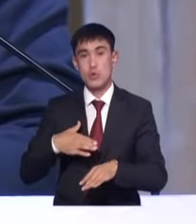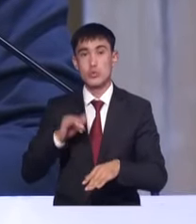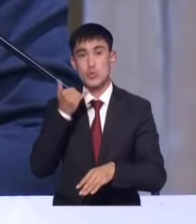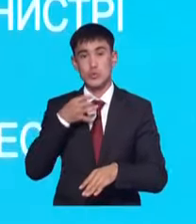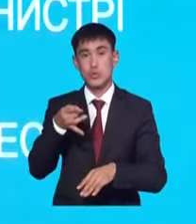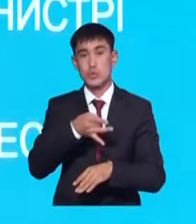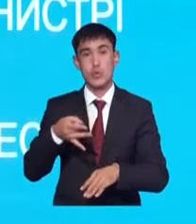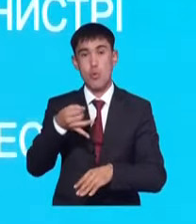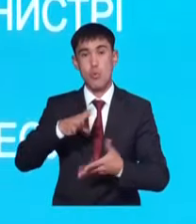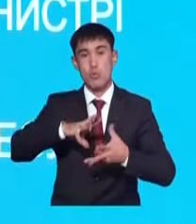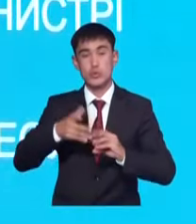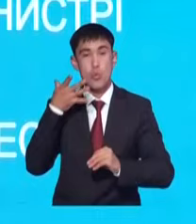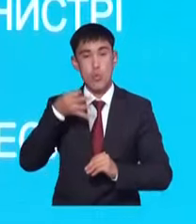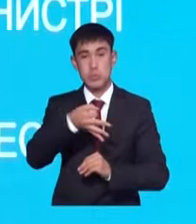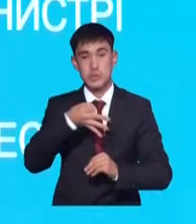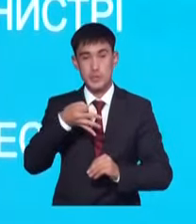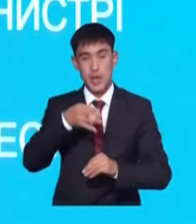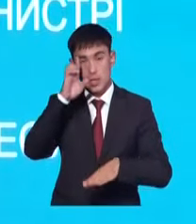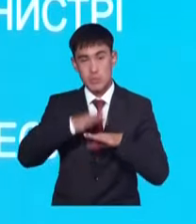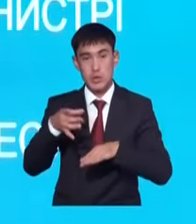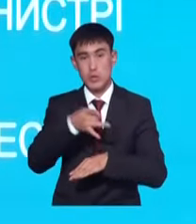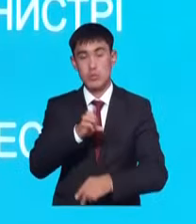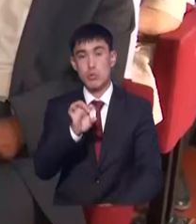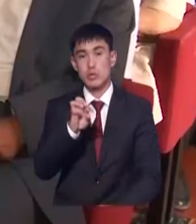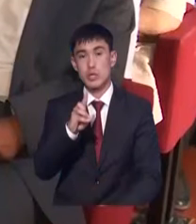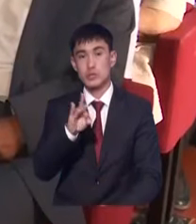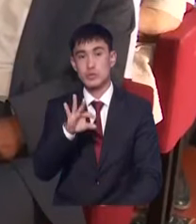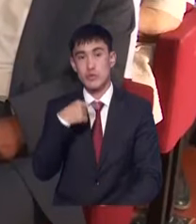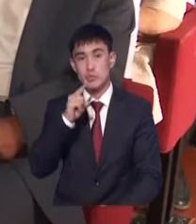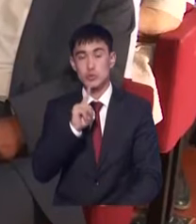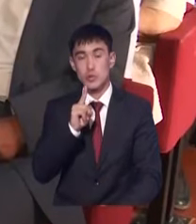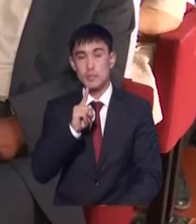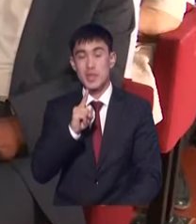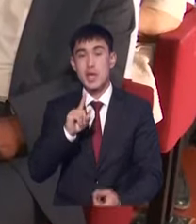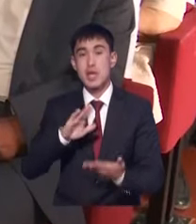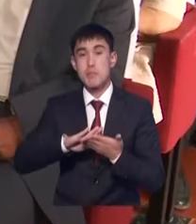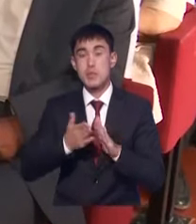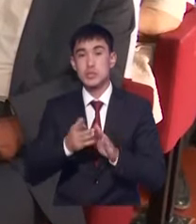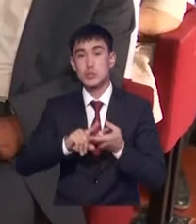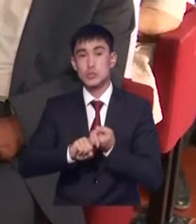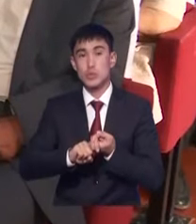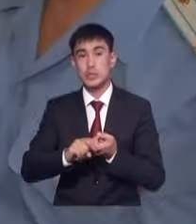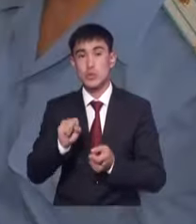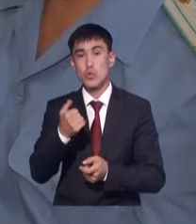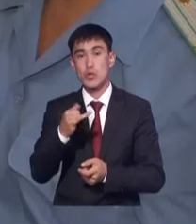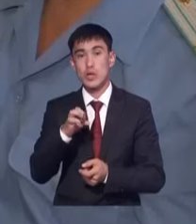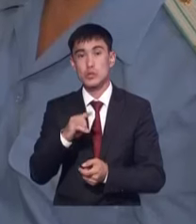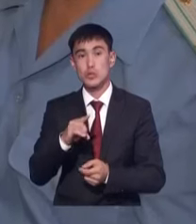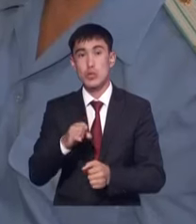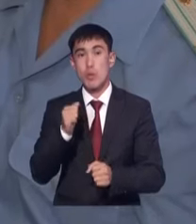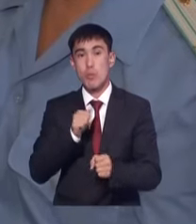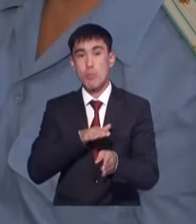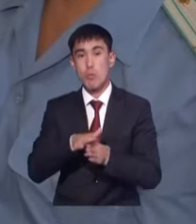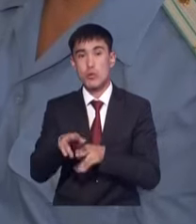всей области. Выступая на отчетной встрече, аким района Бота Ильюсизова отметила, что эпидситуация в селе Улькен-Ахсу находится на